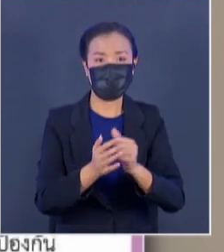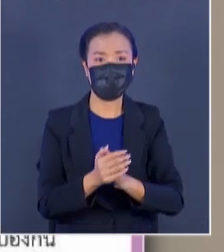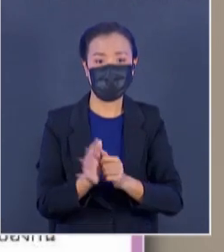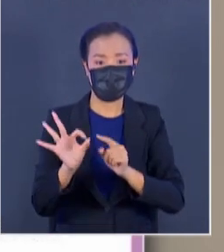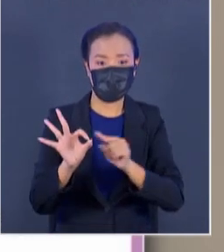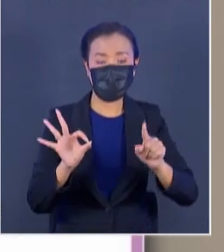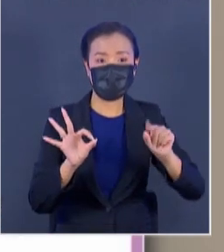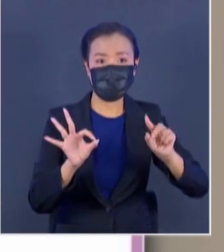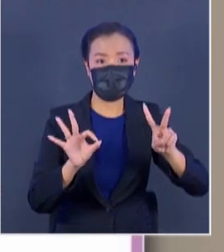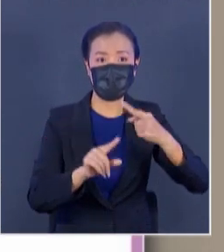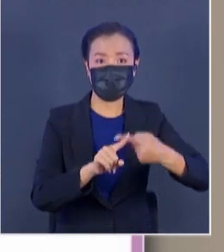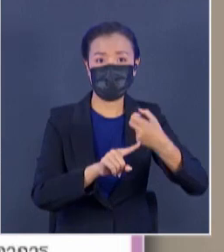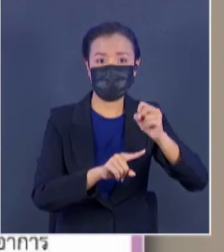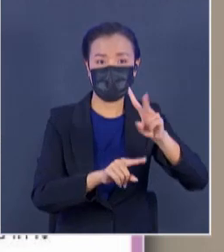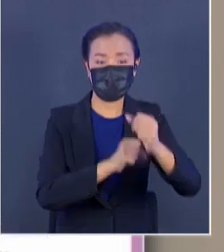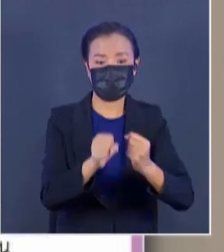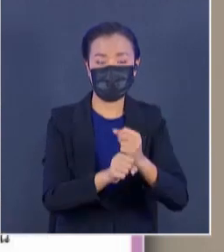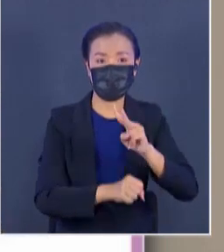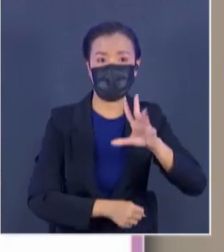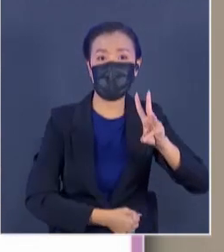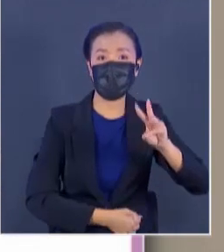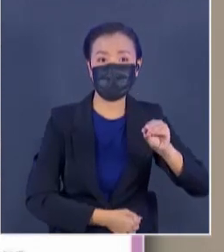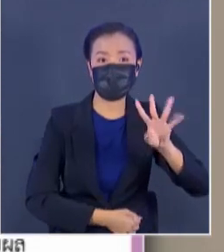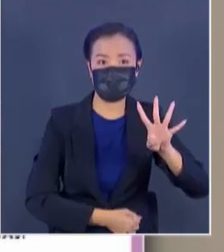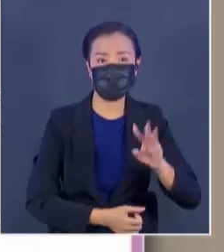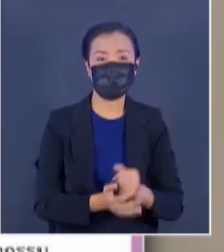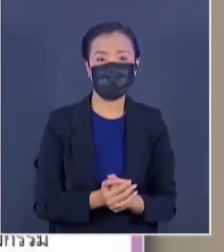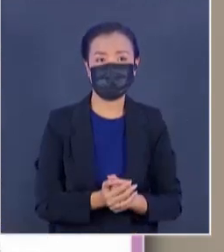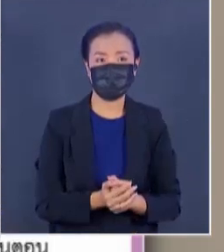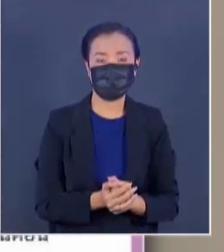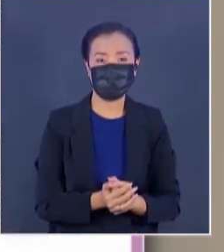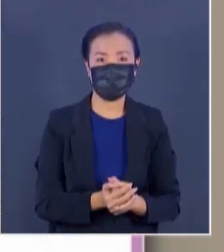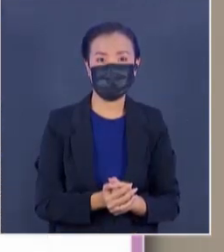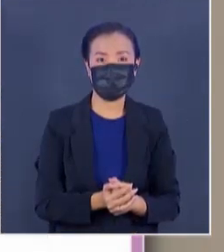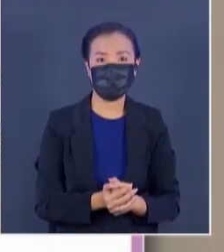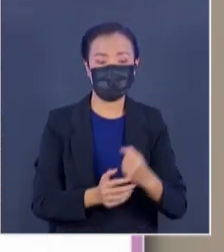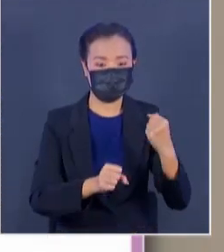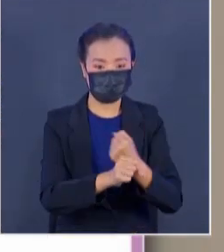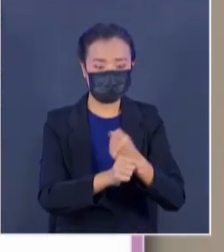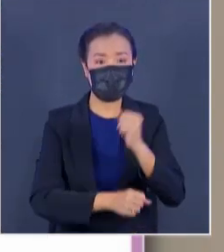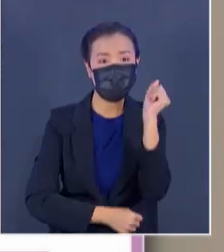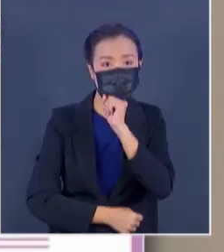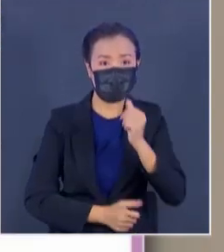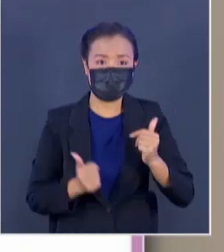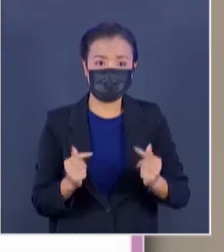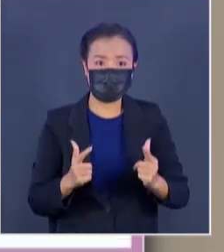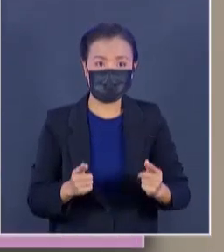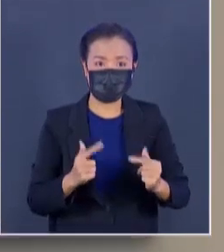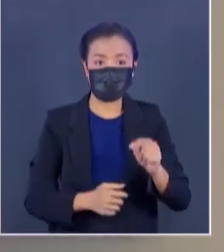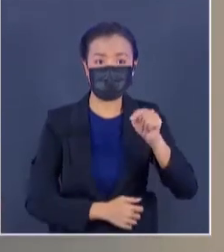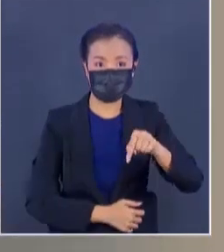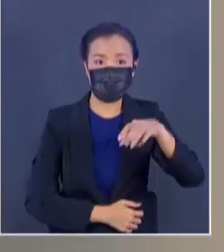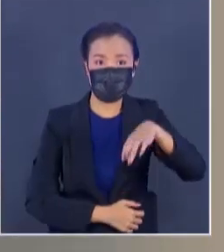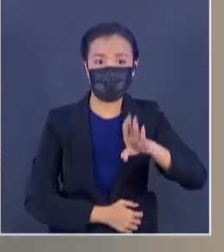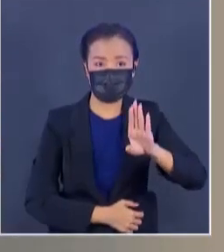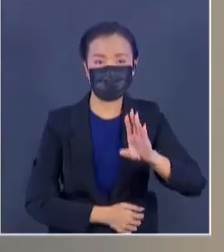ที่9ถึง22ธันวาคม2564ค่ะซึ่งระหว่างนั้นเจ้าเข็มก็ได้มีการซ้อมร้องซ้อมเต้นที่ BNK48 Campus